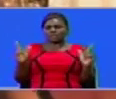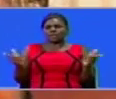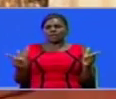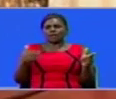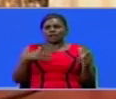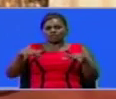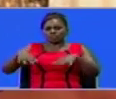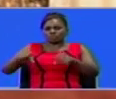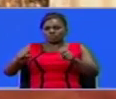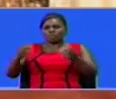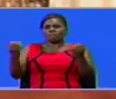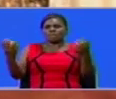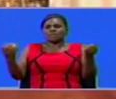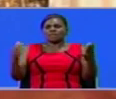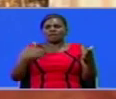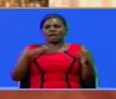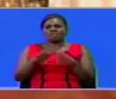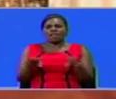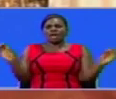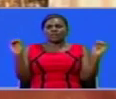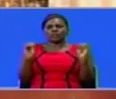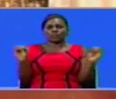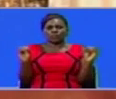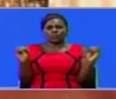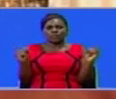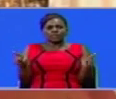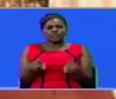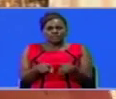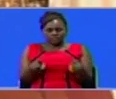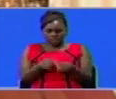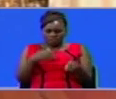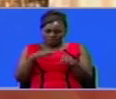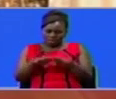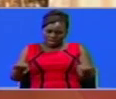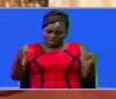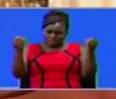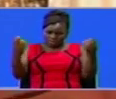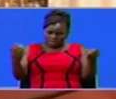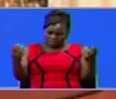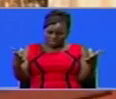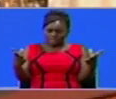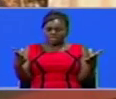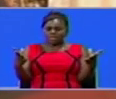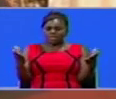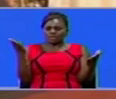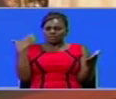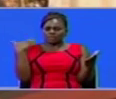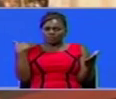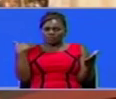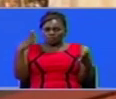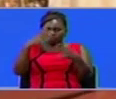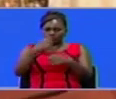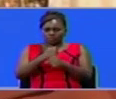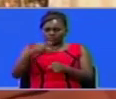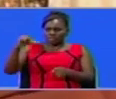kuna squatters wengi sana ambao wanaishi hapa na pia kuna mashamba mengi ambayo imekuwa ya shirika